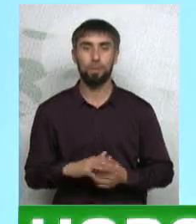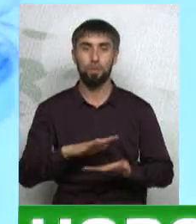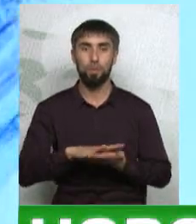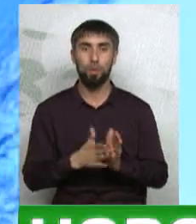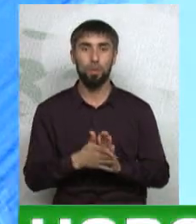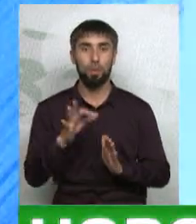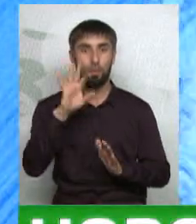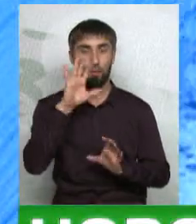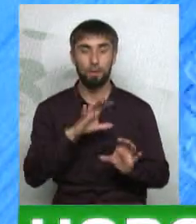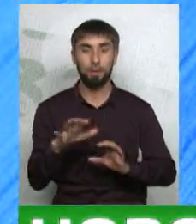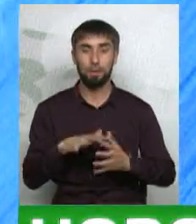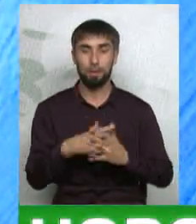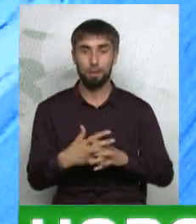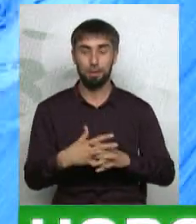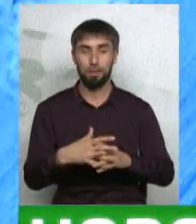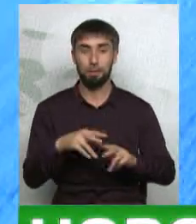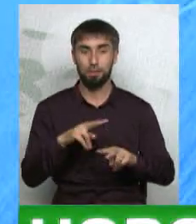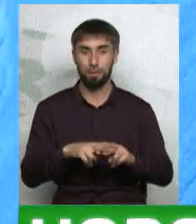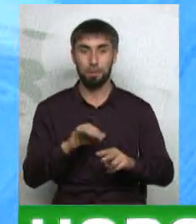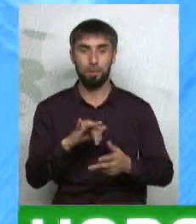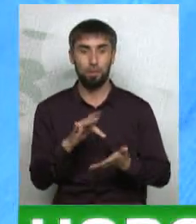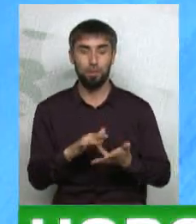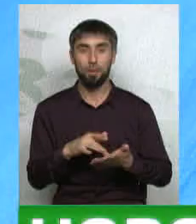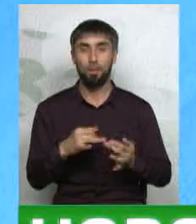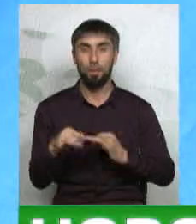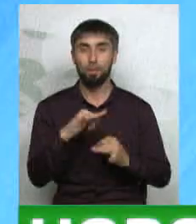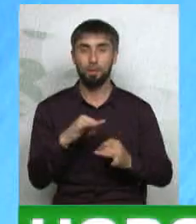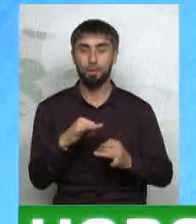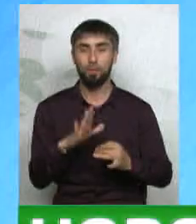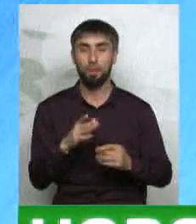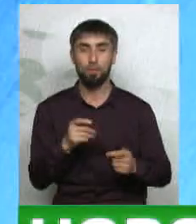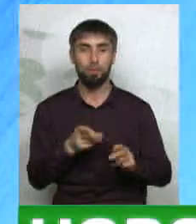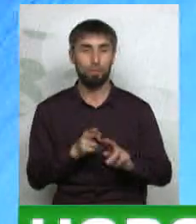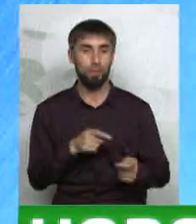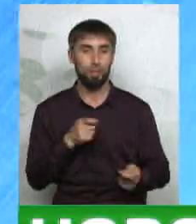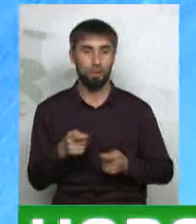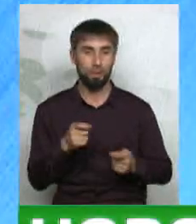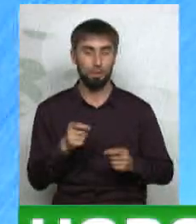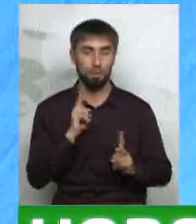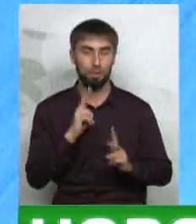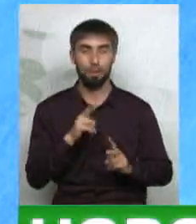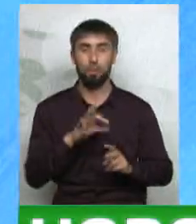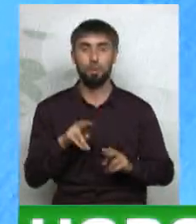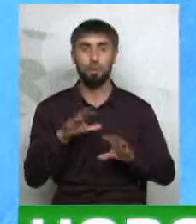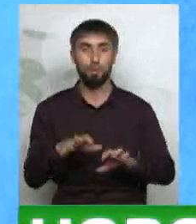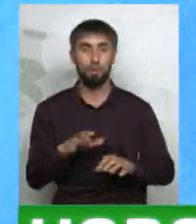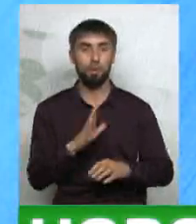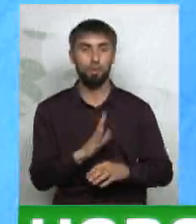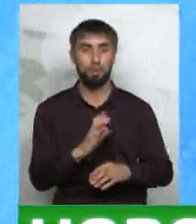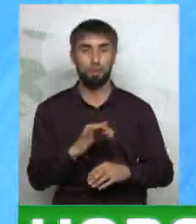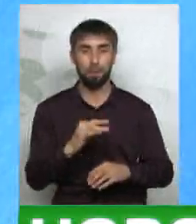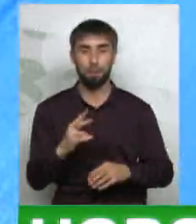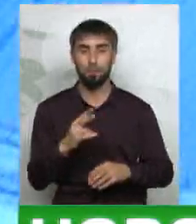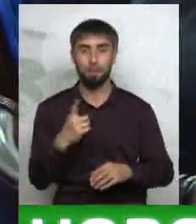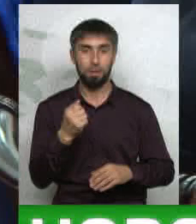Ситуацию по водоснабжению населенных пунктов республики обсудили на правительственном совещании в Магасе под председательством премьера Владимира Сластенина. За